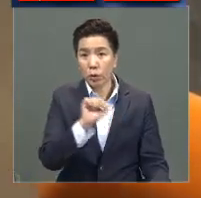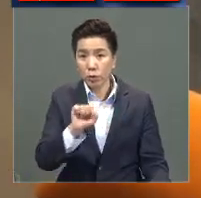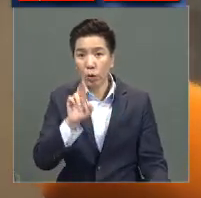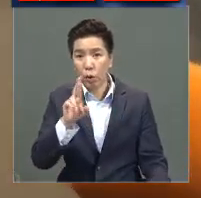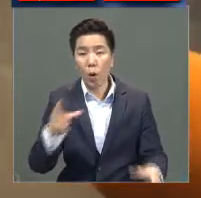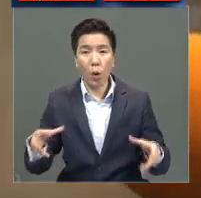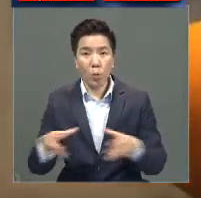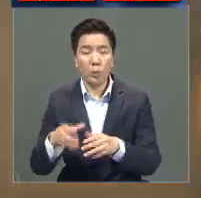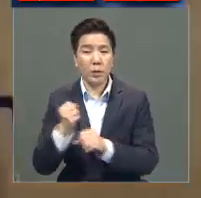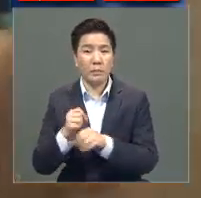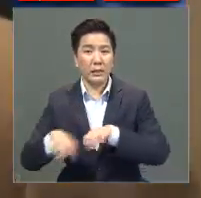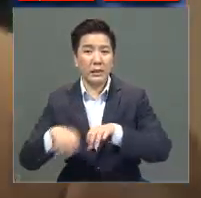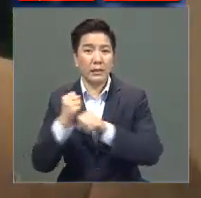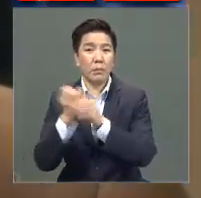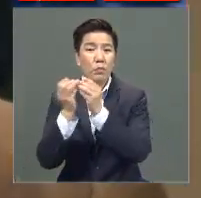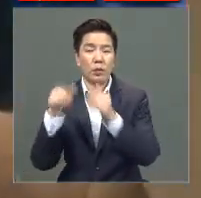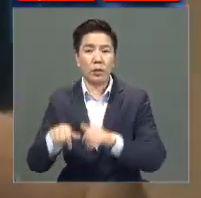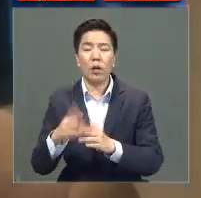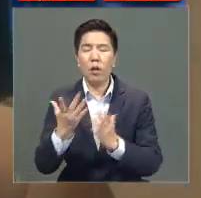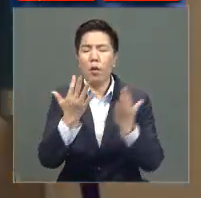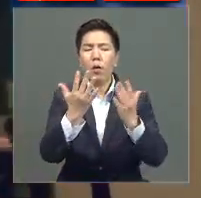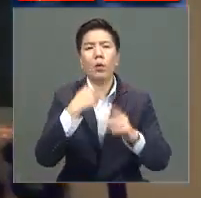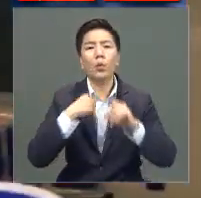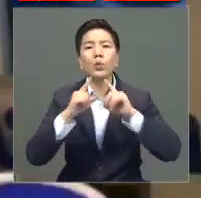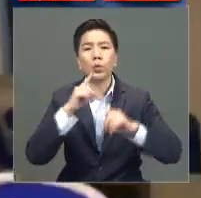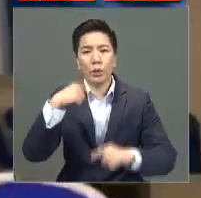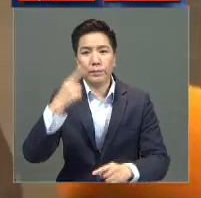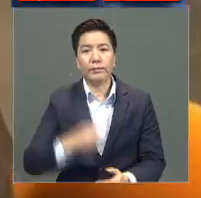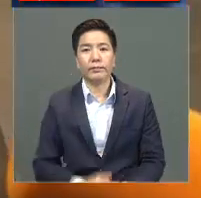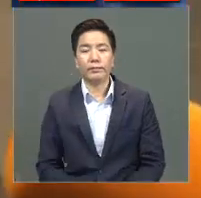ใช้เวลานาน ก็ขอเวลาคุยกันก่อน